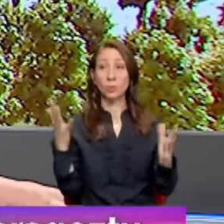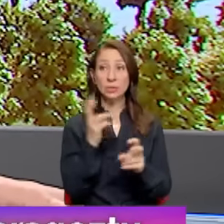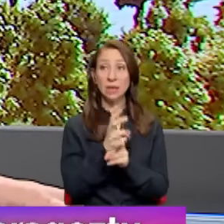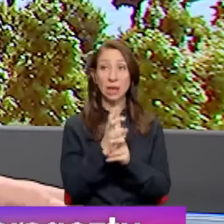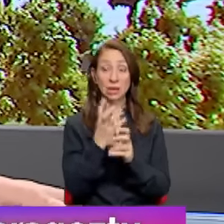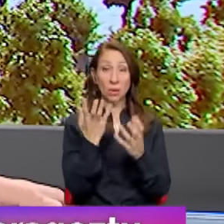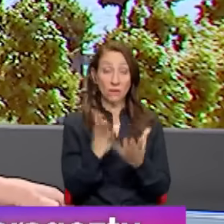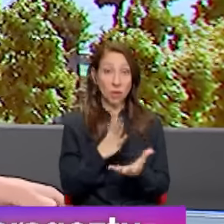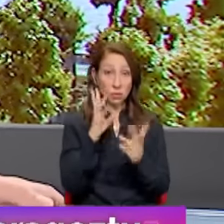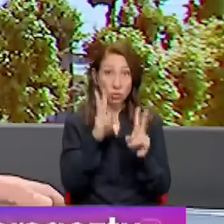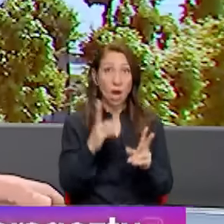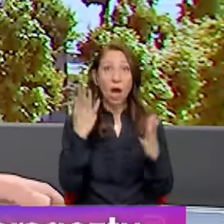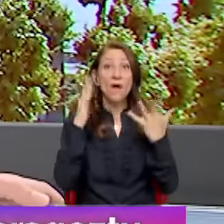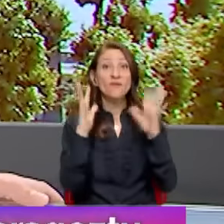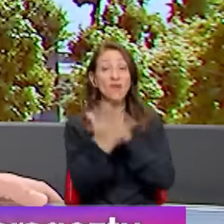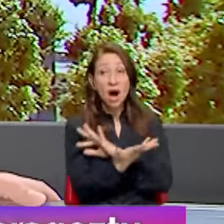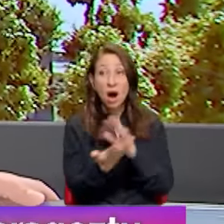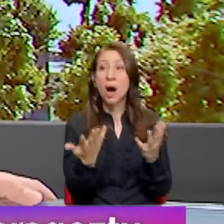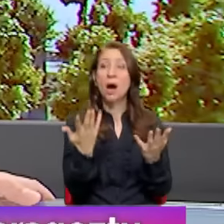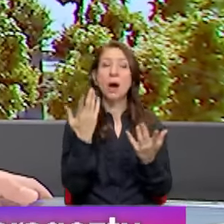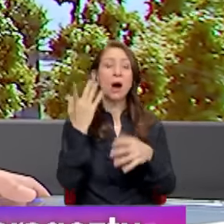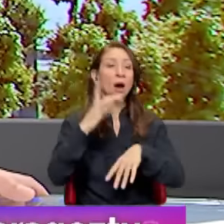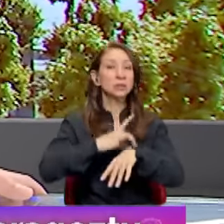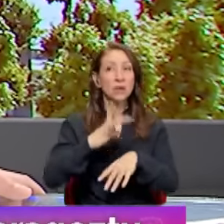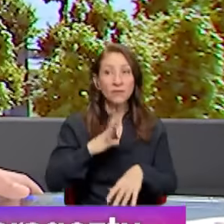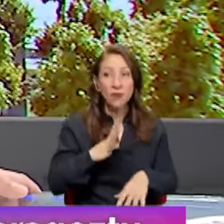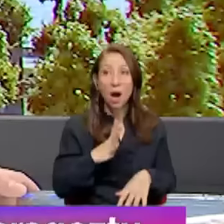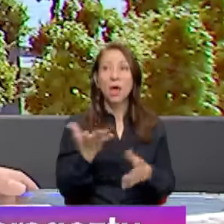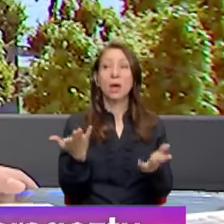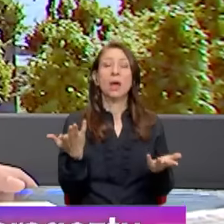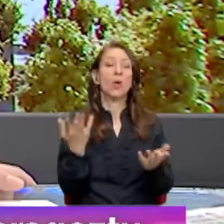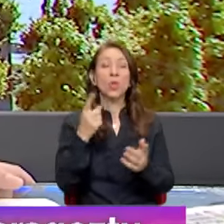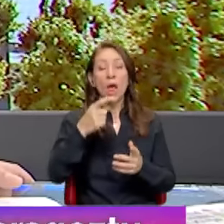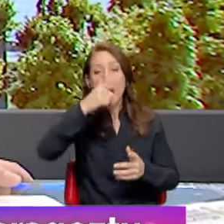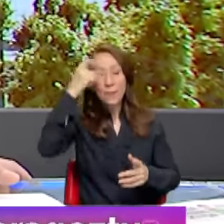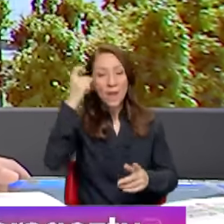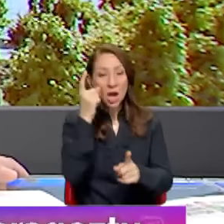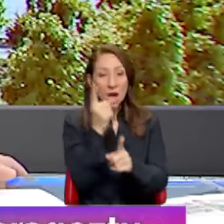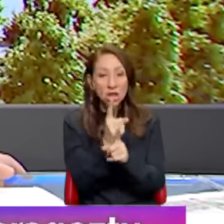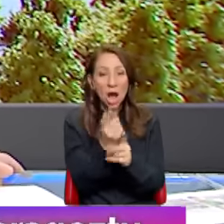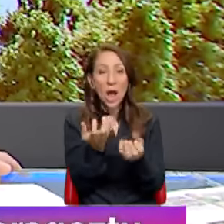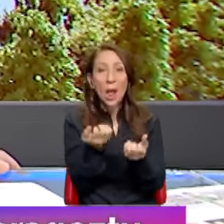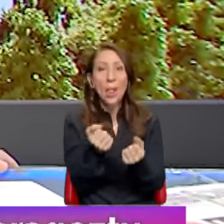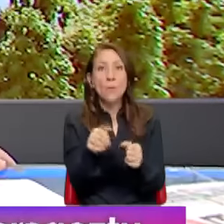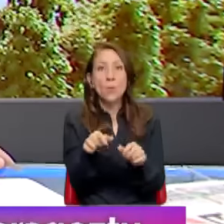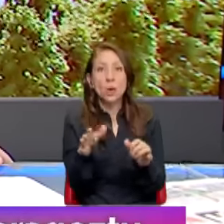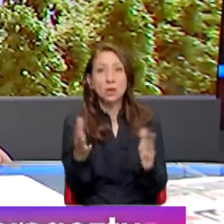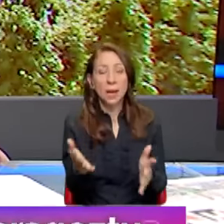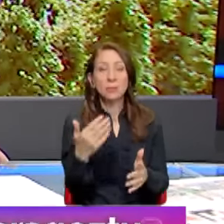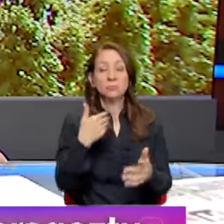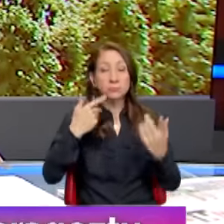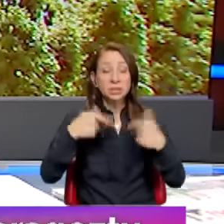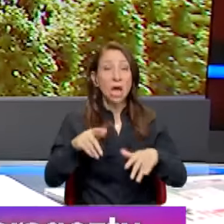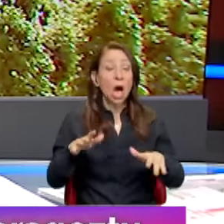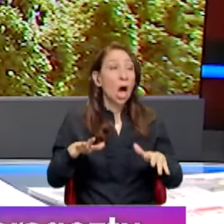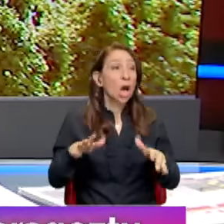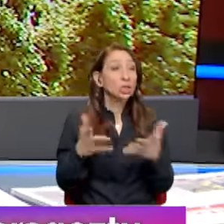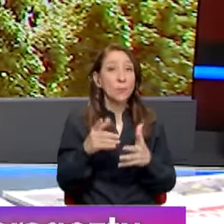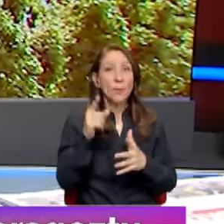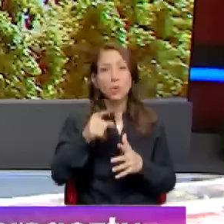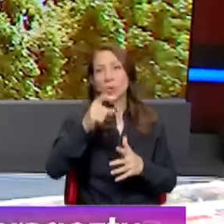alıyor görüyorsunuz yani hava olaylarına da bağlı bir taraftan hastalık var Onlar emeklilerinin karşılığını alamazken Biz acaba